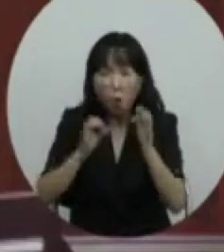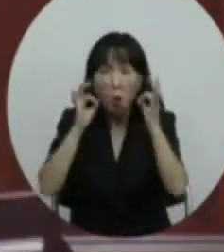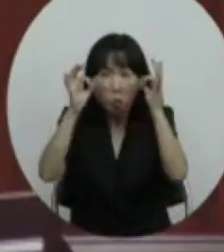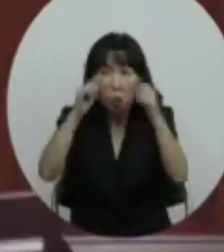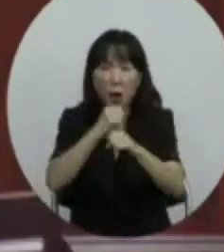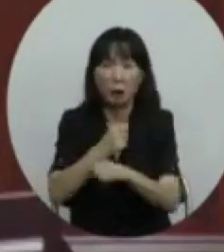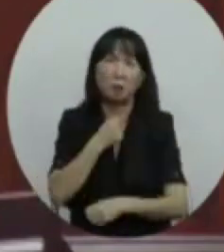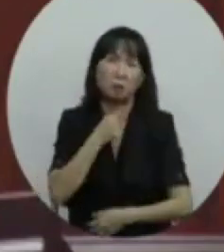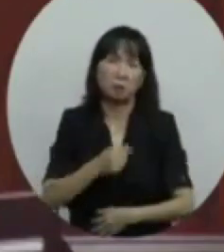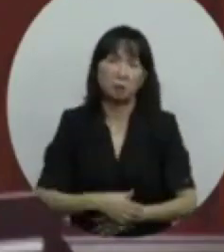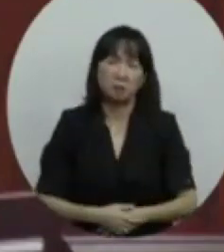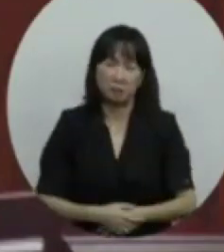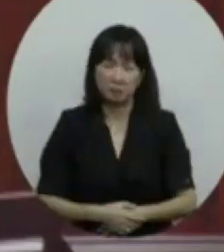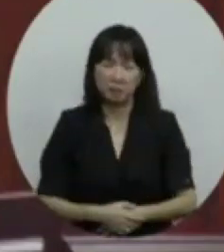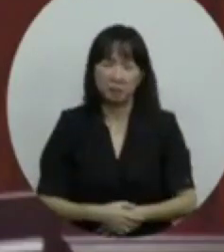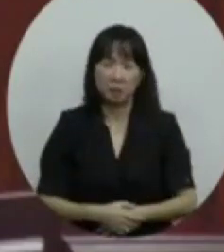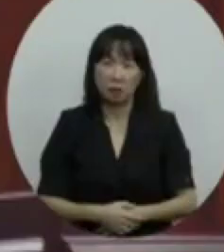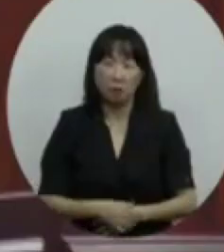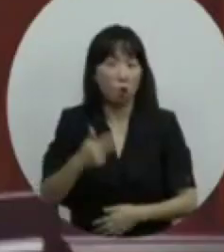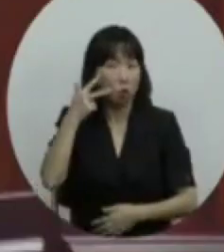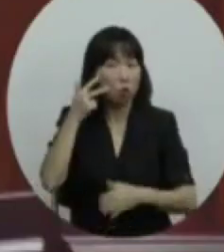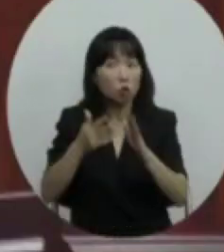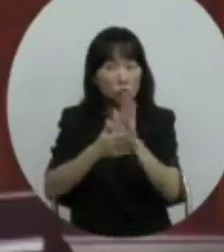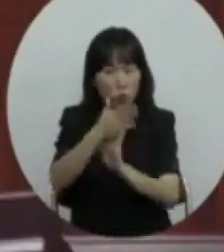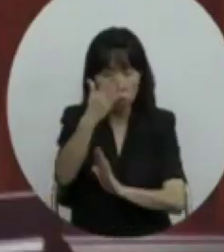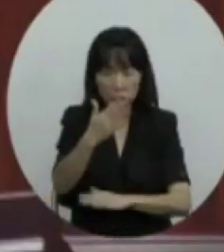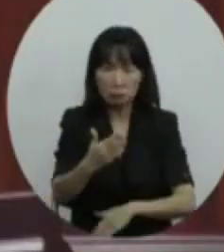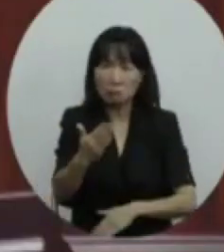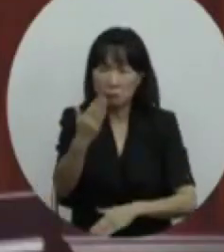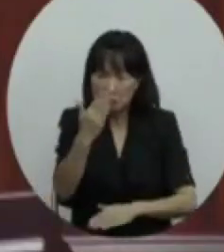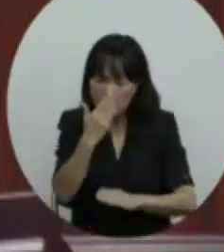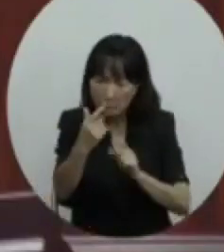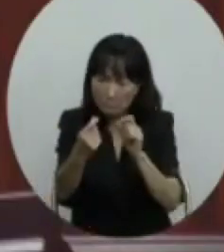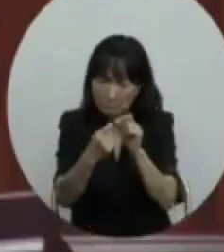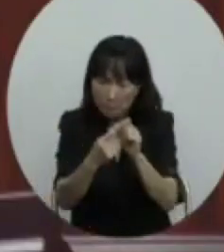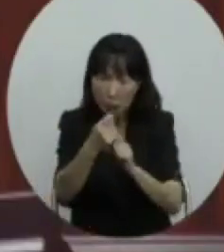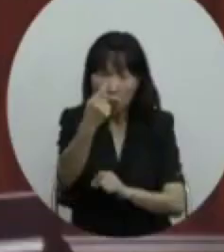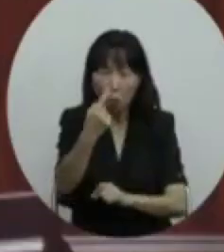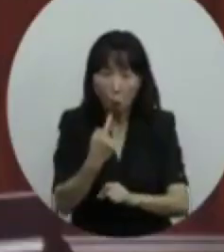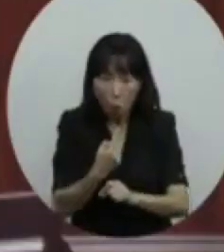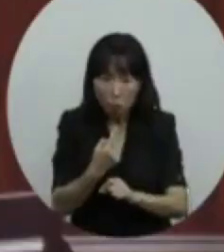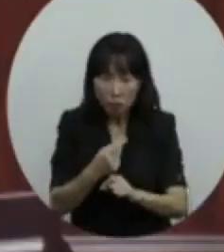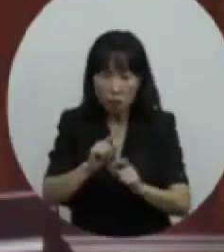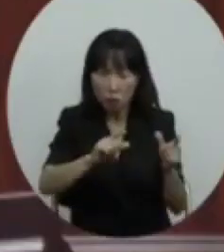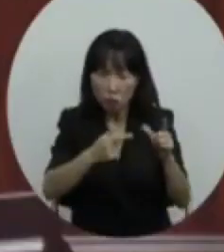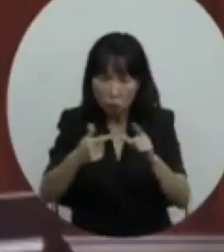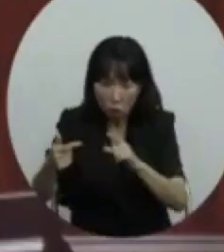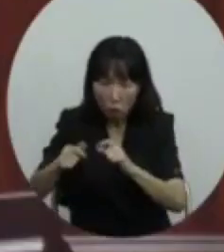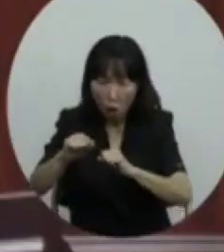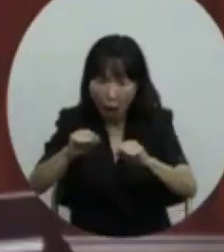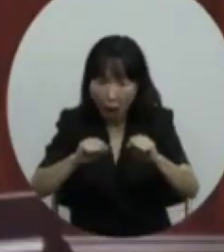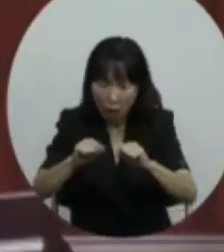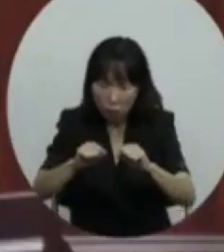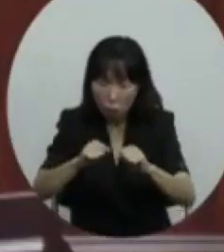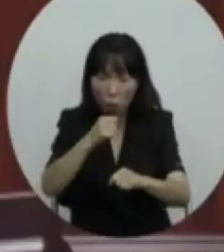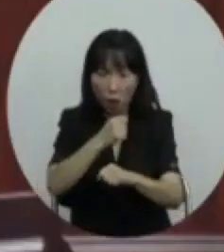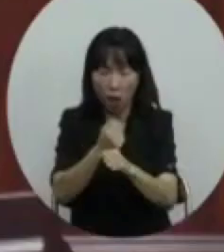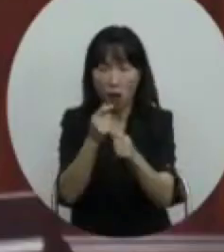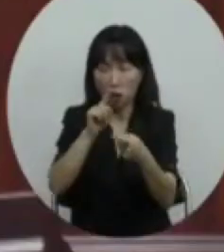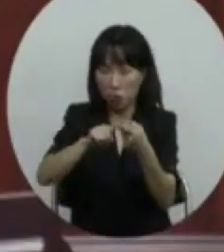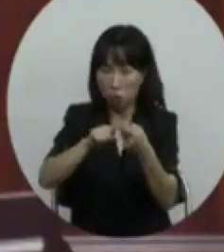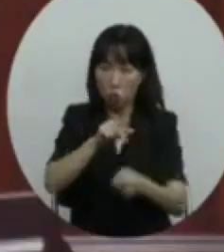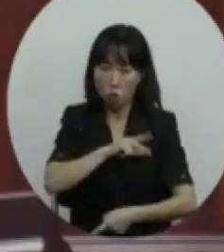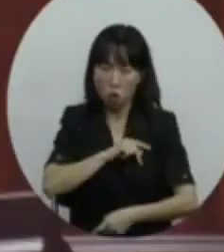항상 여주시는 당면한 현안 사항의 추진을 위해 의회와 긴밀히 협조하여 소통해 갈